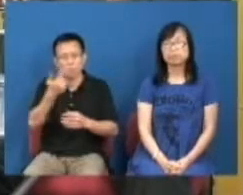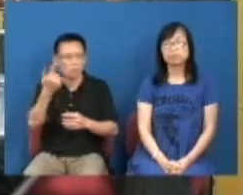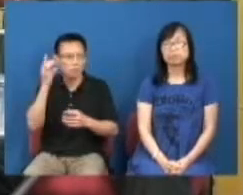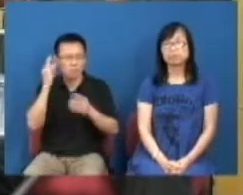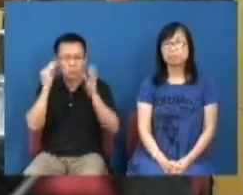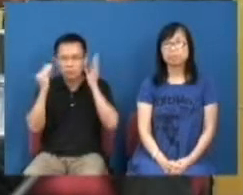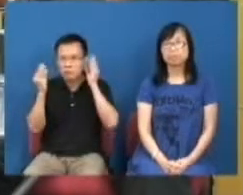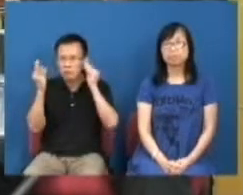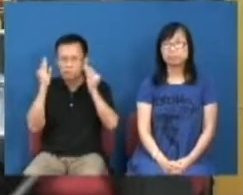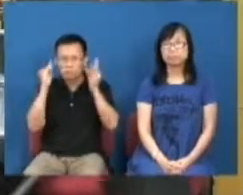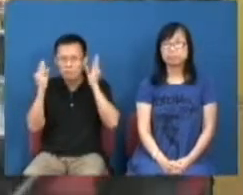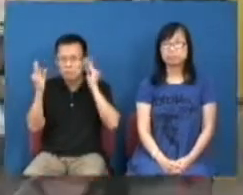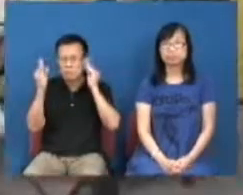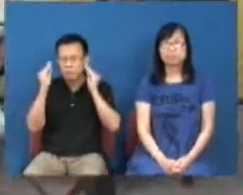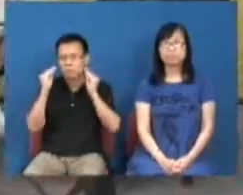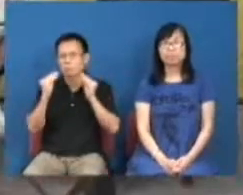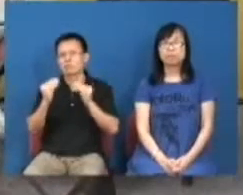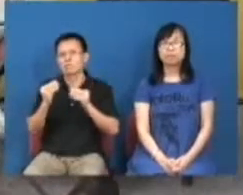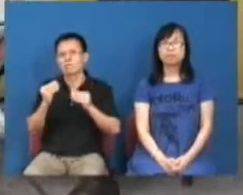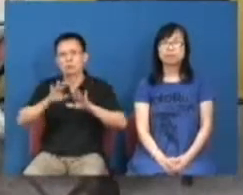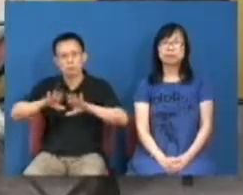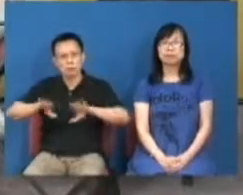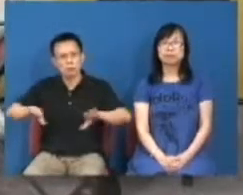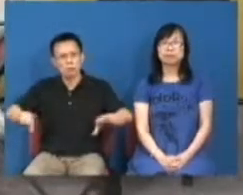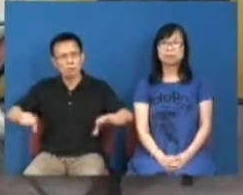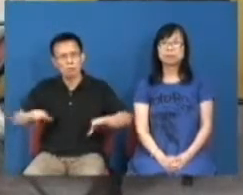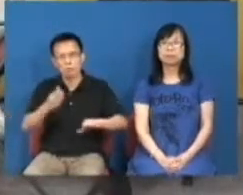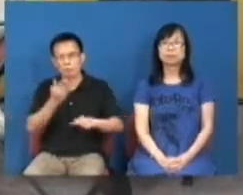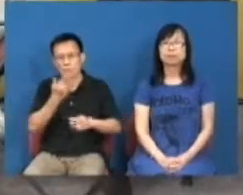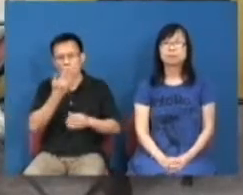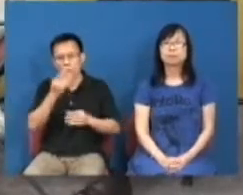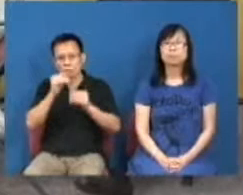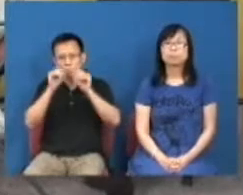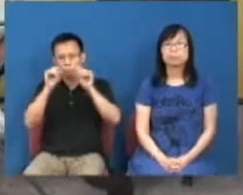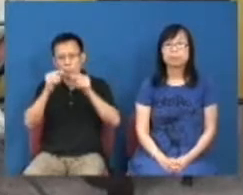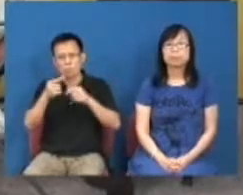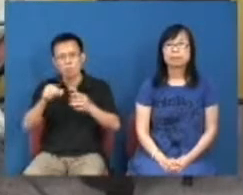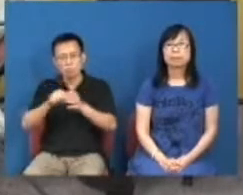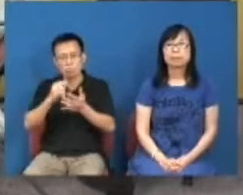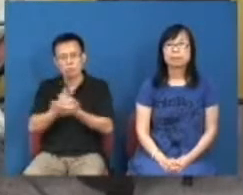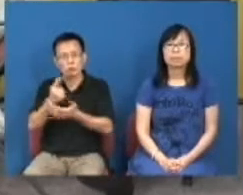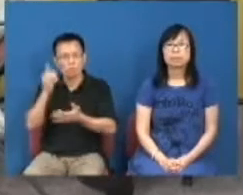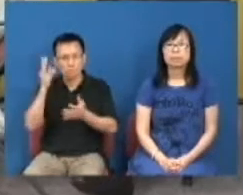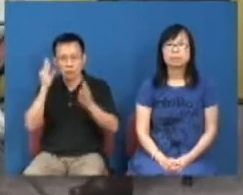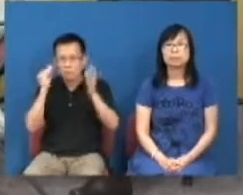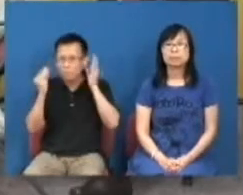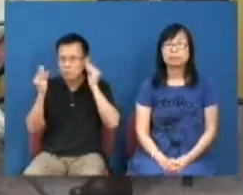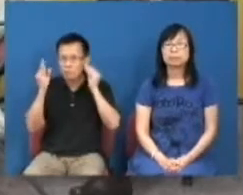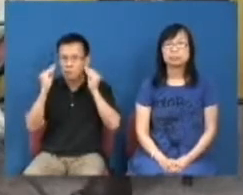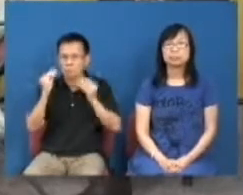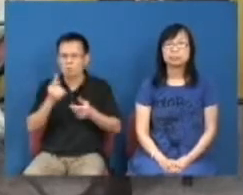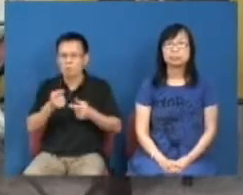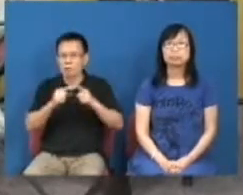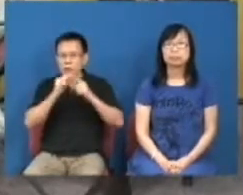啊， 調解呢一樣嘅學問咧，其實最側重於就係聆聽。係 啦， 當有人心裏